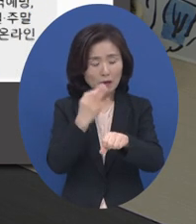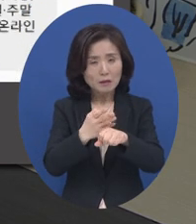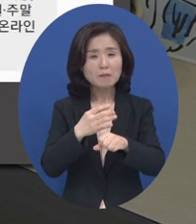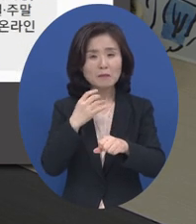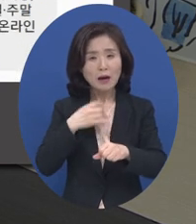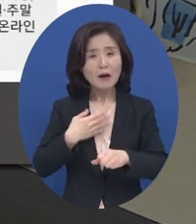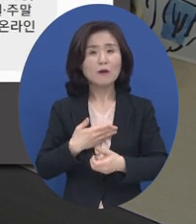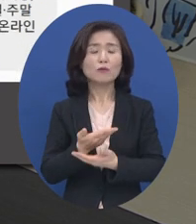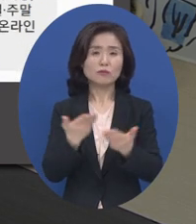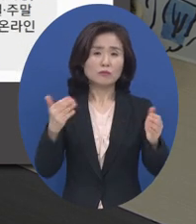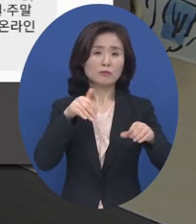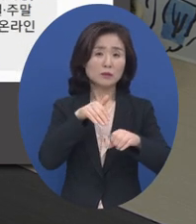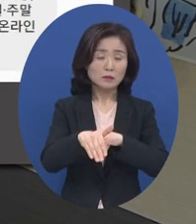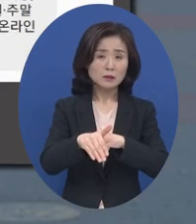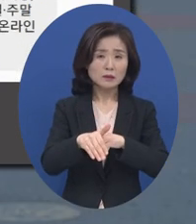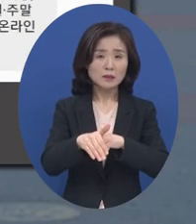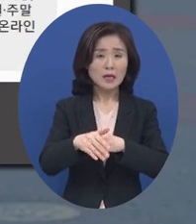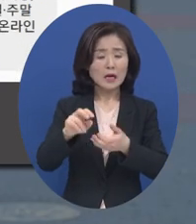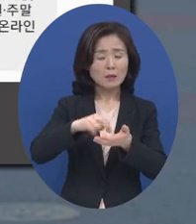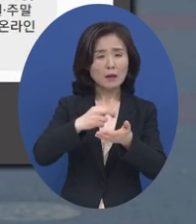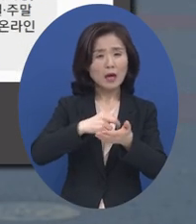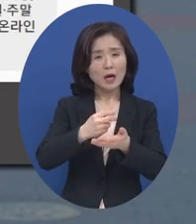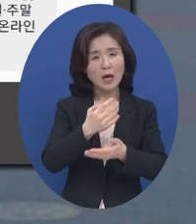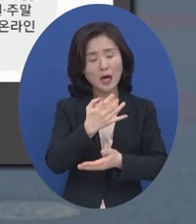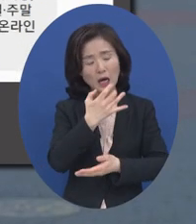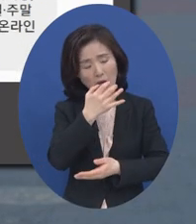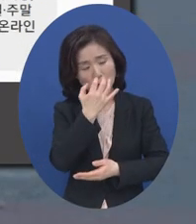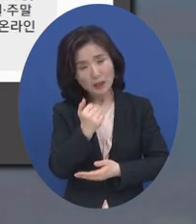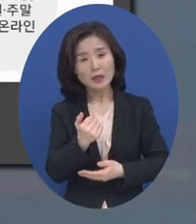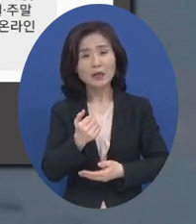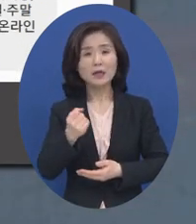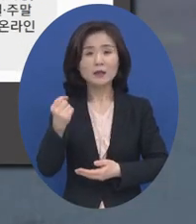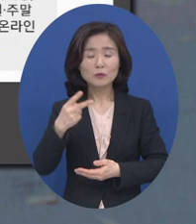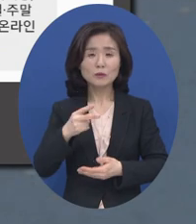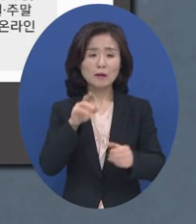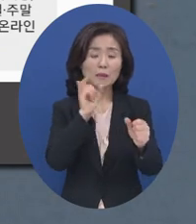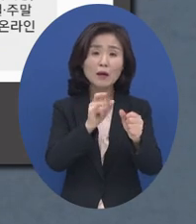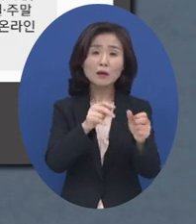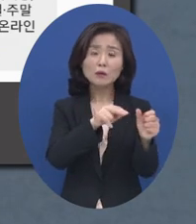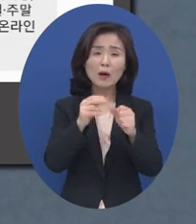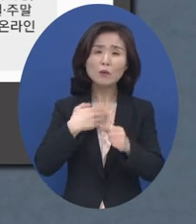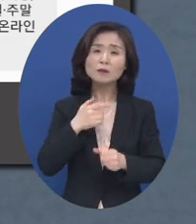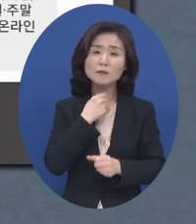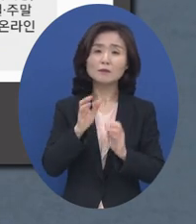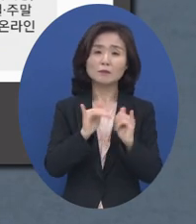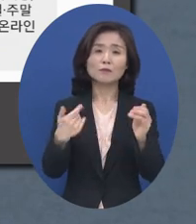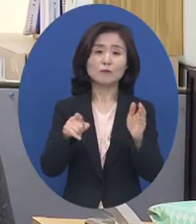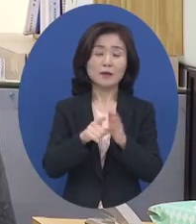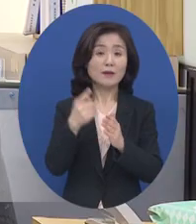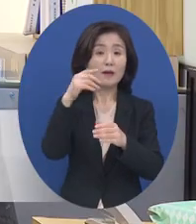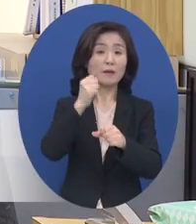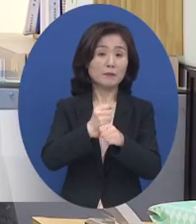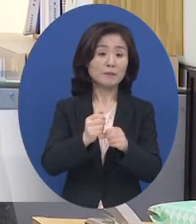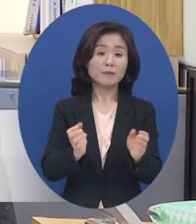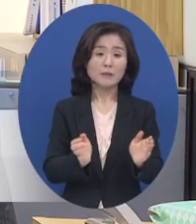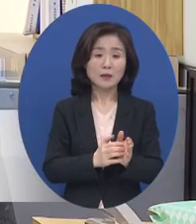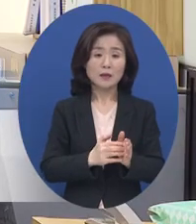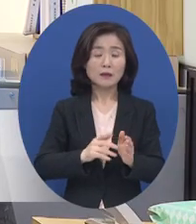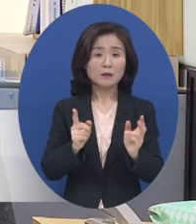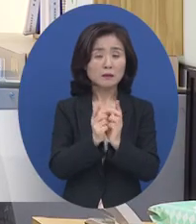재나 문자 폭탄 에 피로감을 호소하거나 제대로 된 진짜 정보를 알고 싶은 이용자들을 위해 개발되었습니다 직접